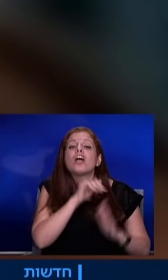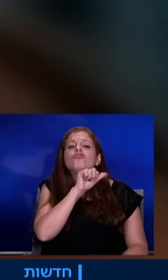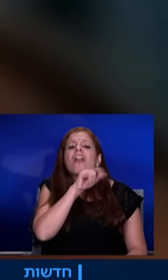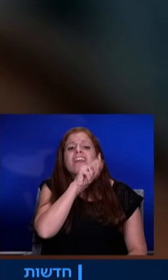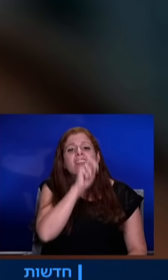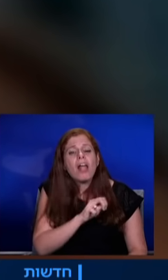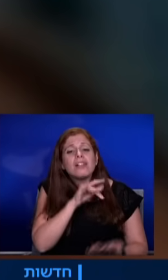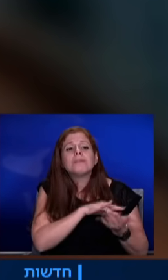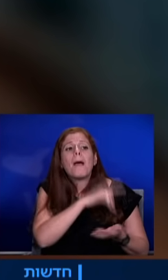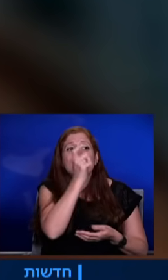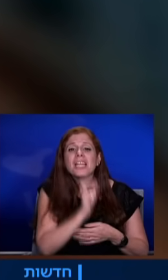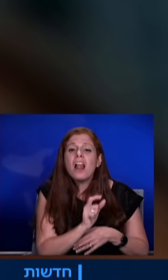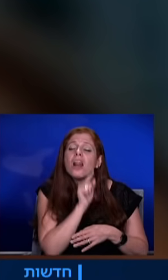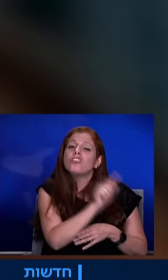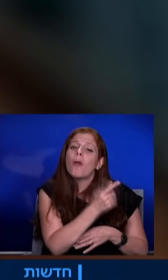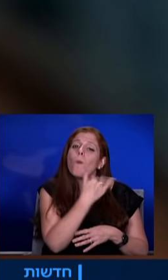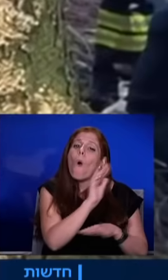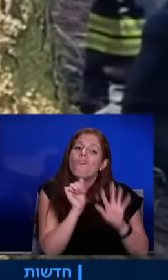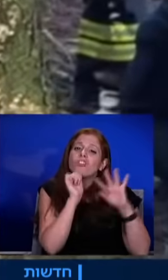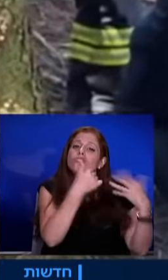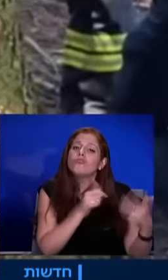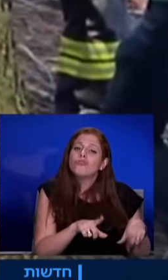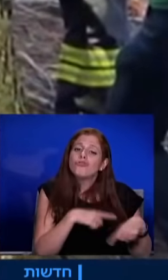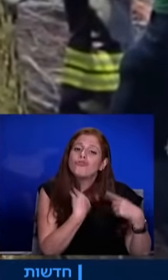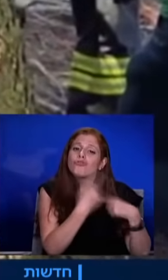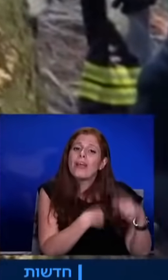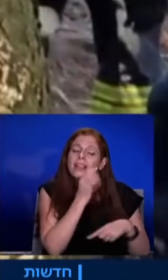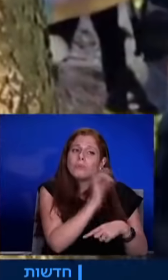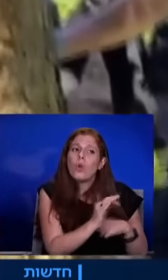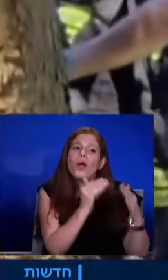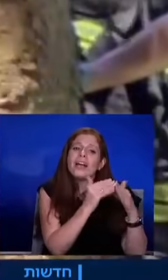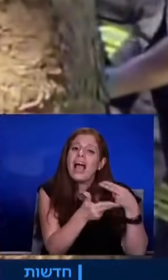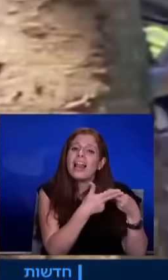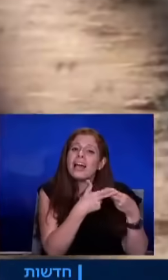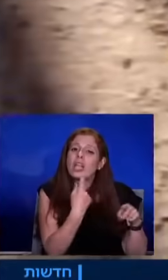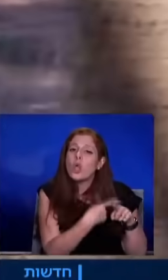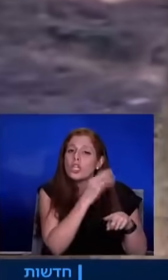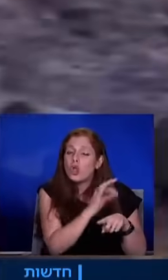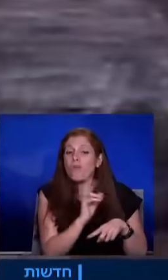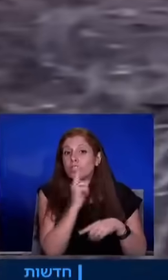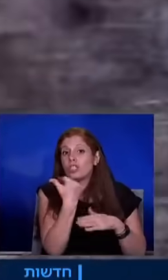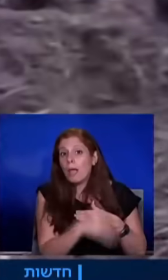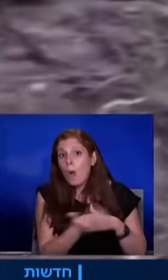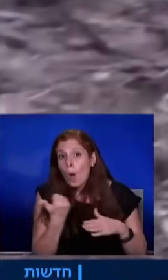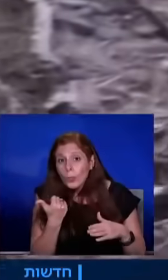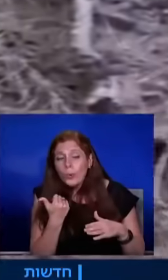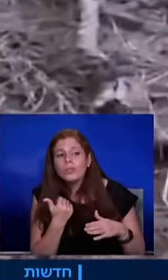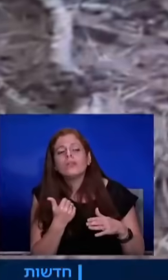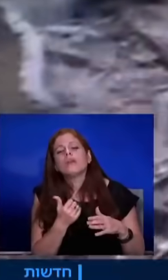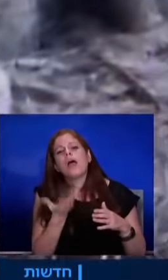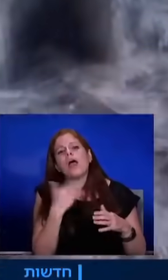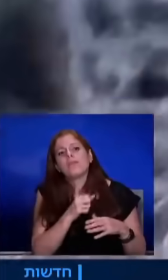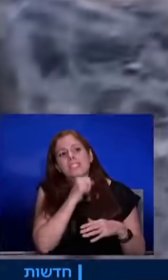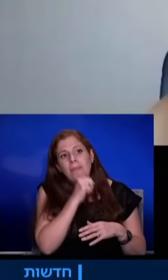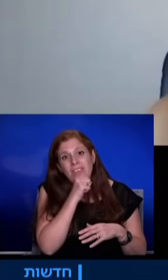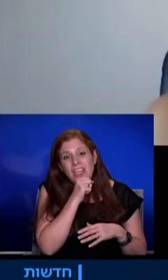באיטליה, שם בילה את רוב 6 שנות חייו, שם גר ליד דודתו, ובילה את השנתיים האחרונות, עם סבו וסבתו